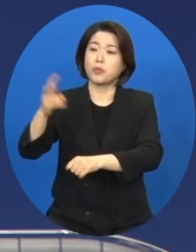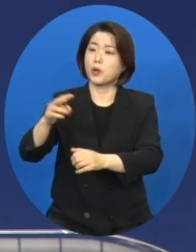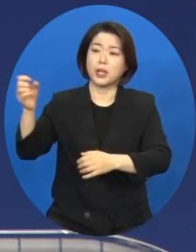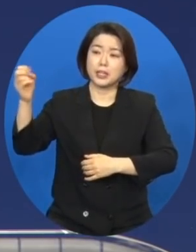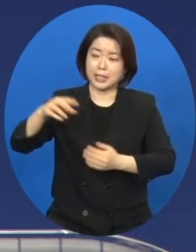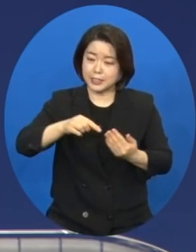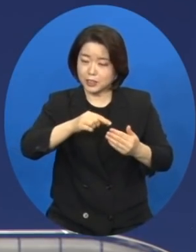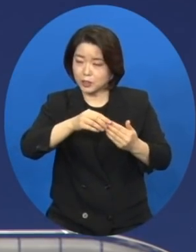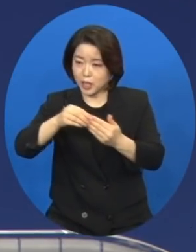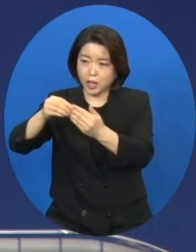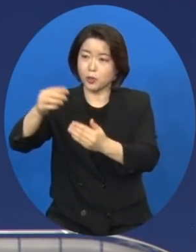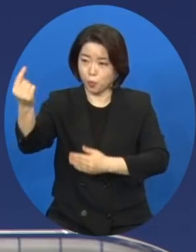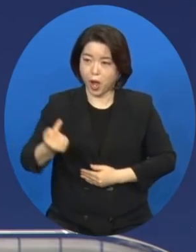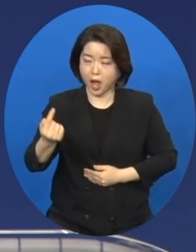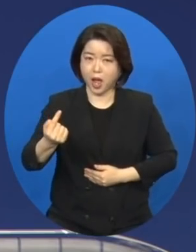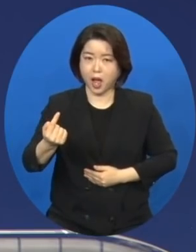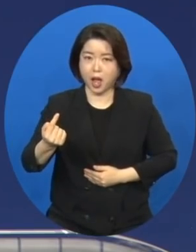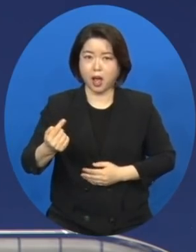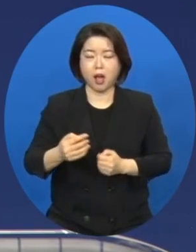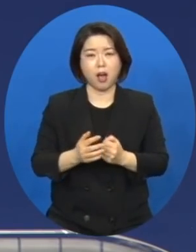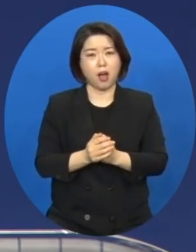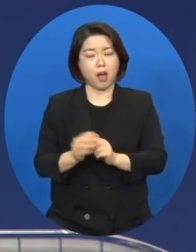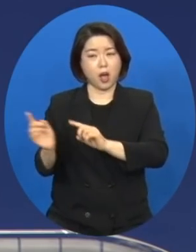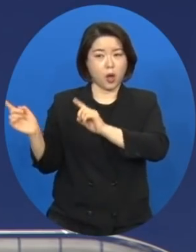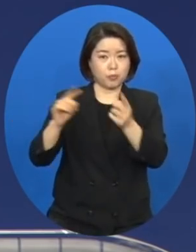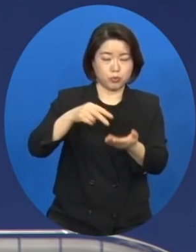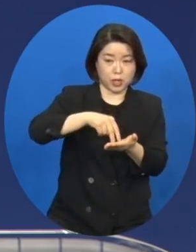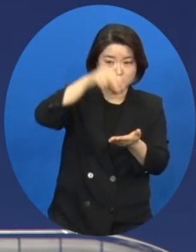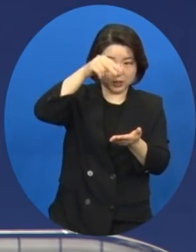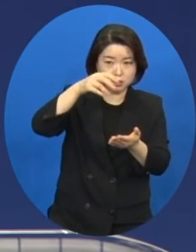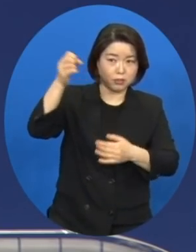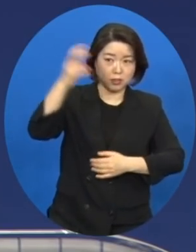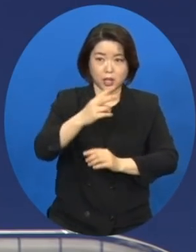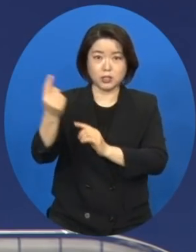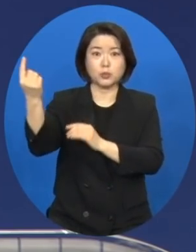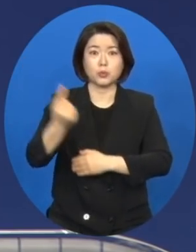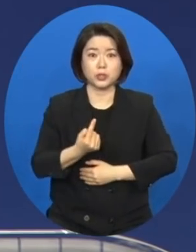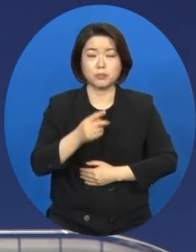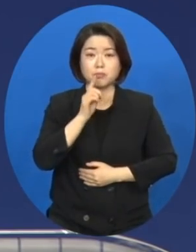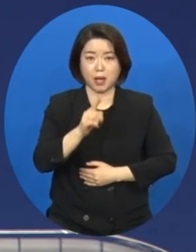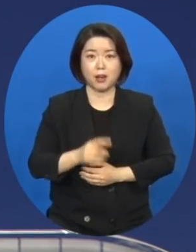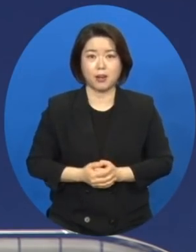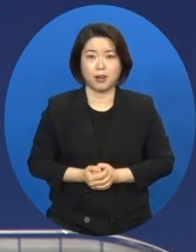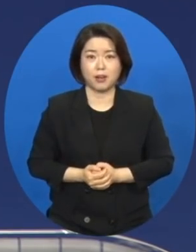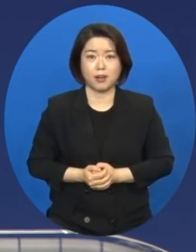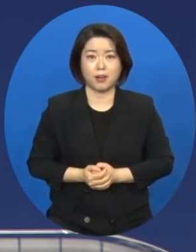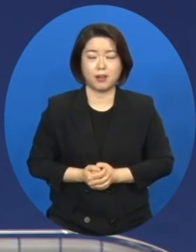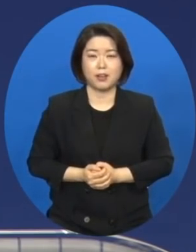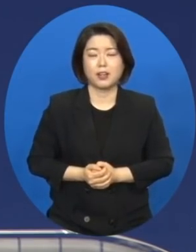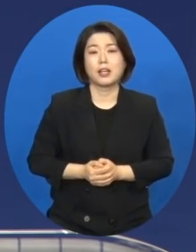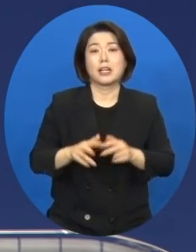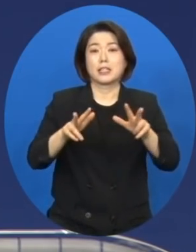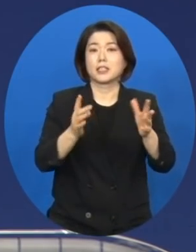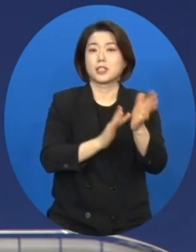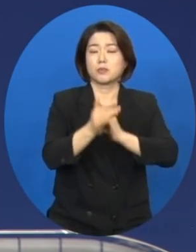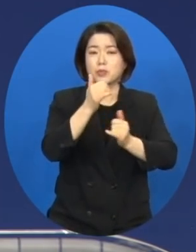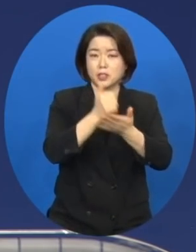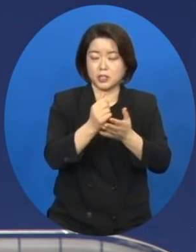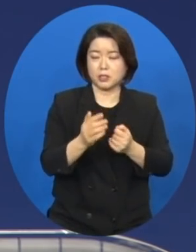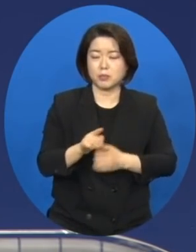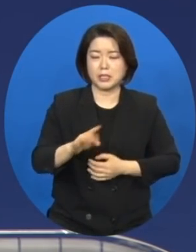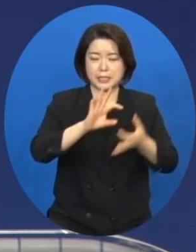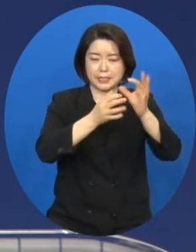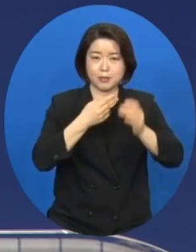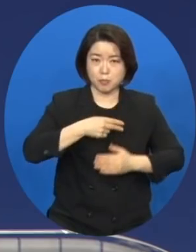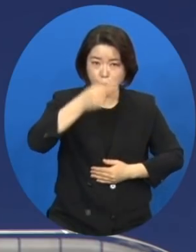거야. 부활과 승천 이후의 재림을 얘기를 하신 거죠. 그러니까 지금 예수님은 이 포도주를